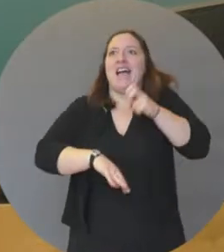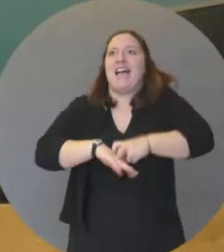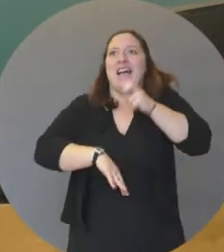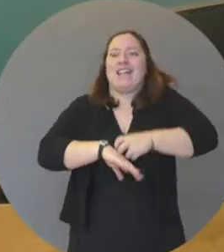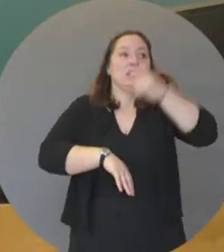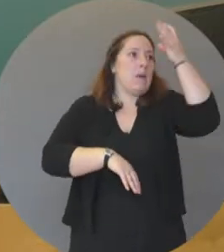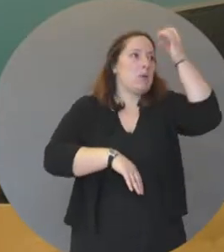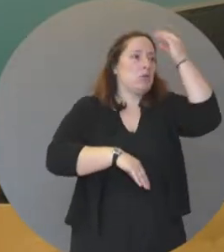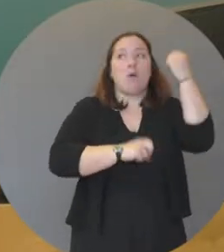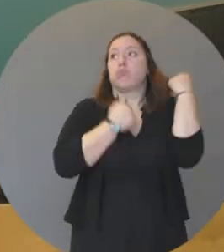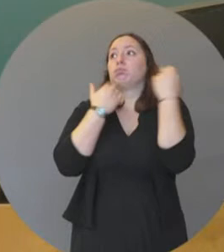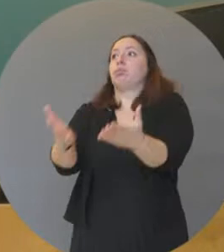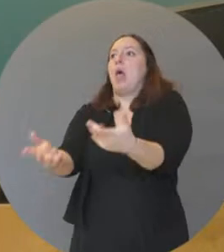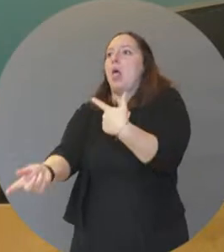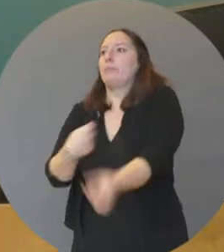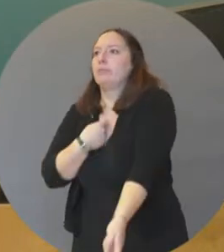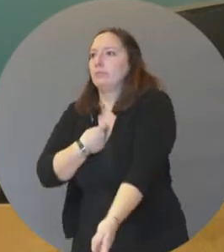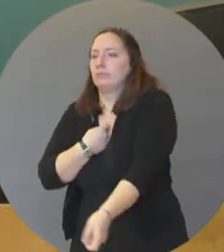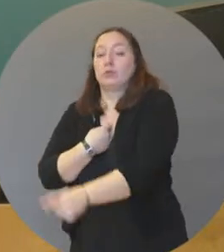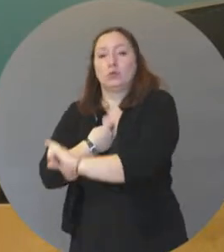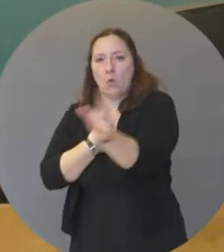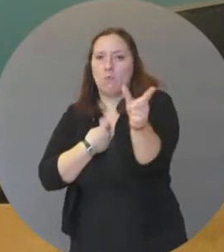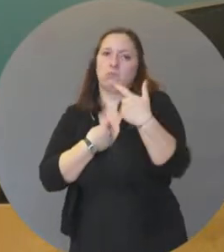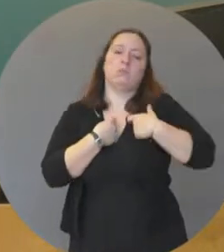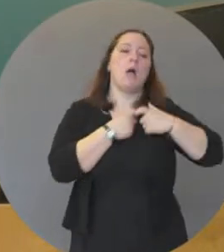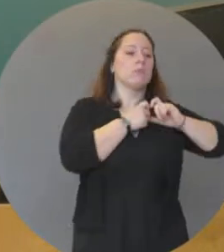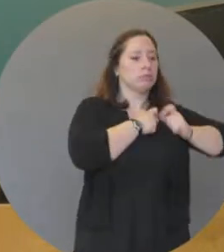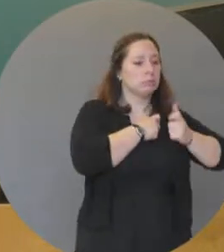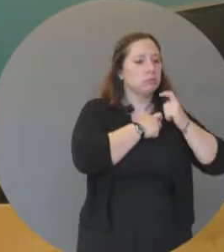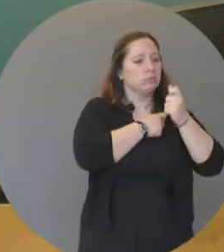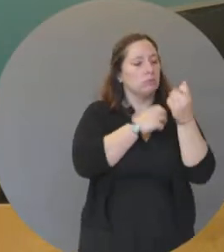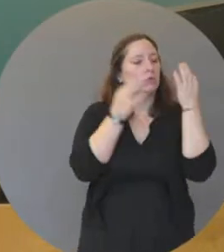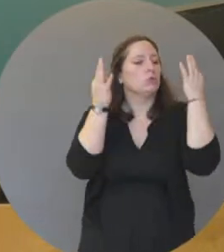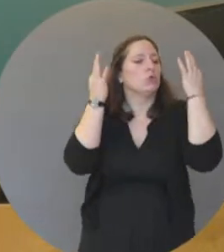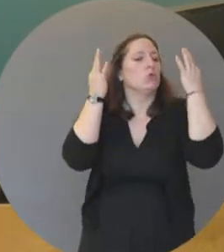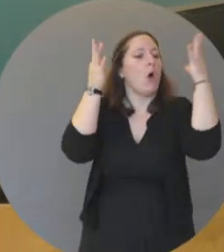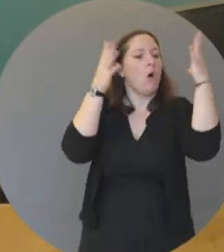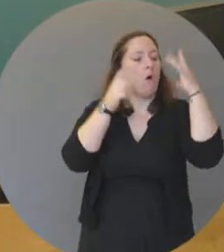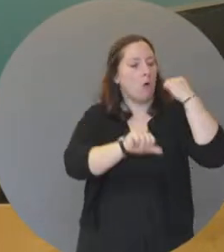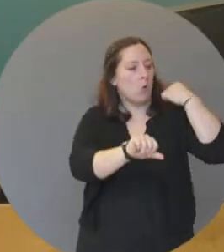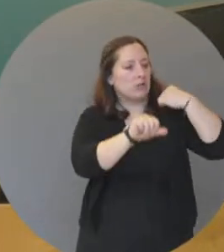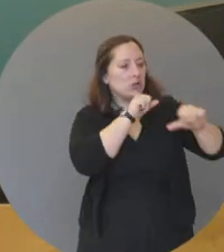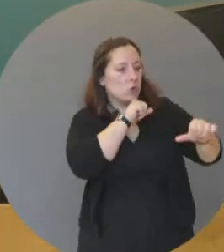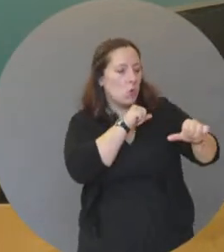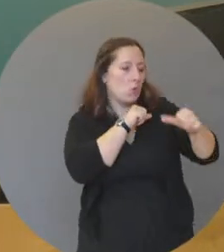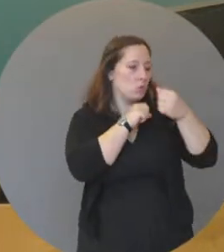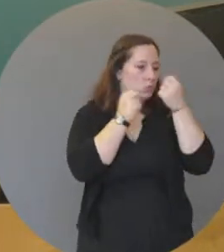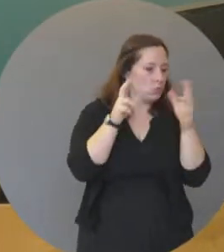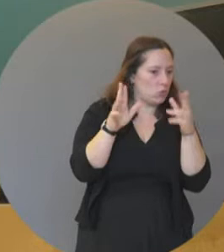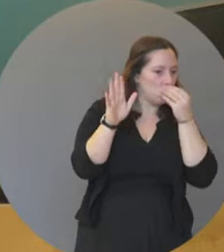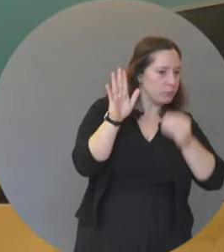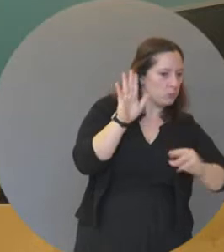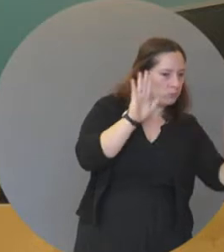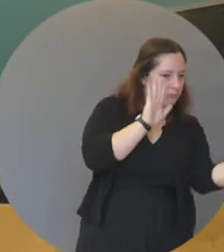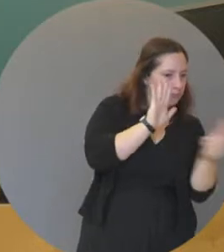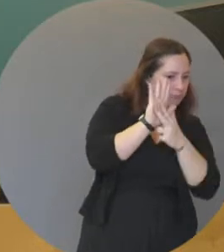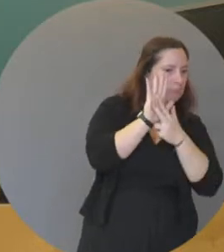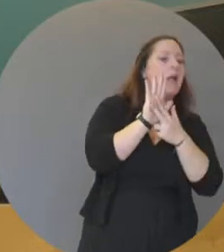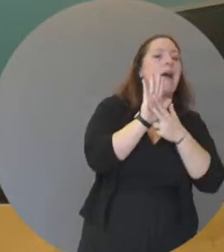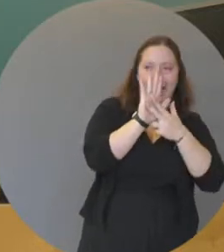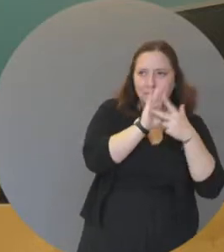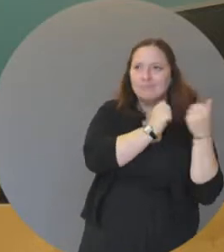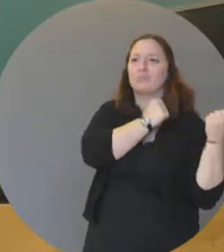afin d'apporter un dispositif répondant le plus possible aux enjeux identifiés de précarité menstruelle